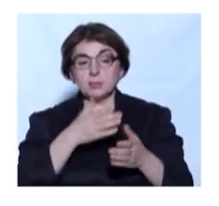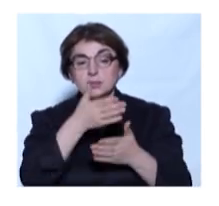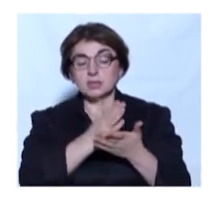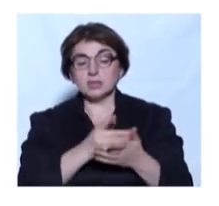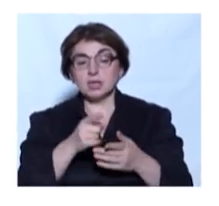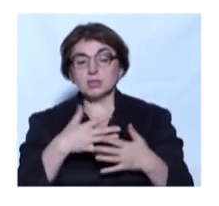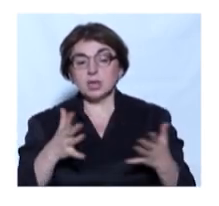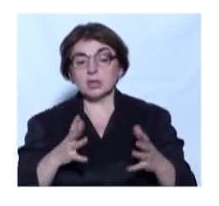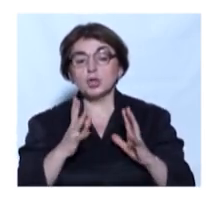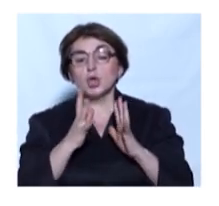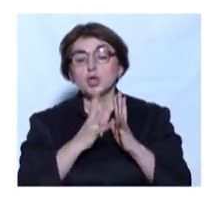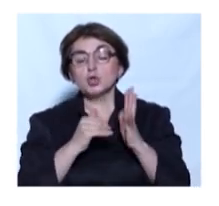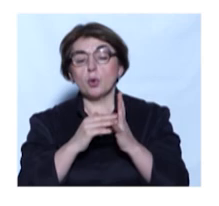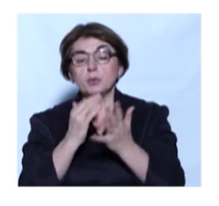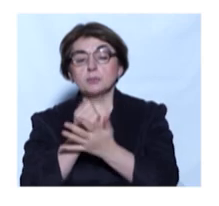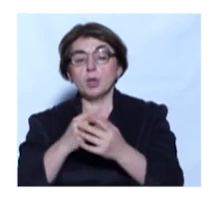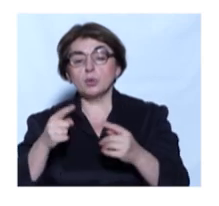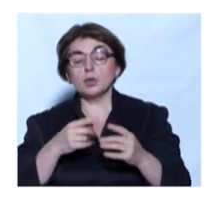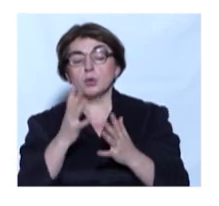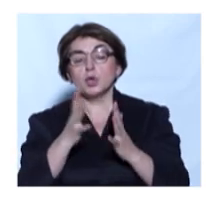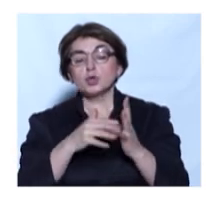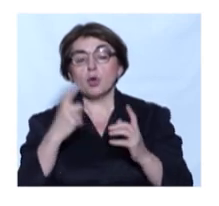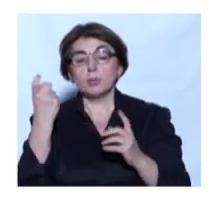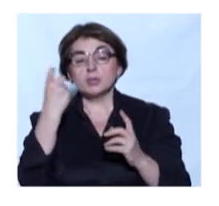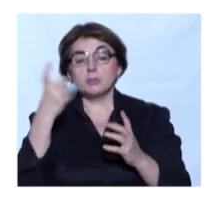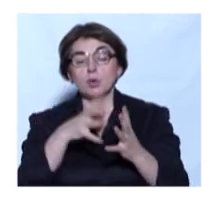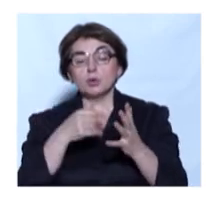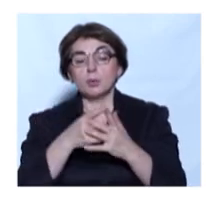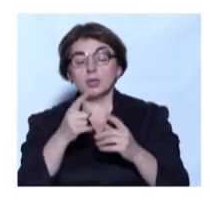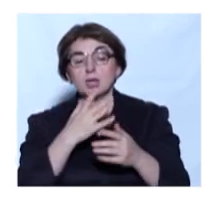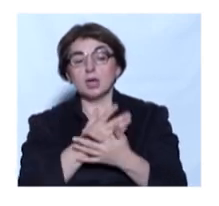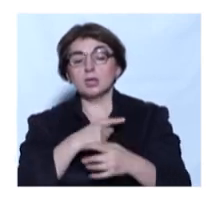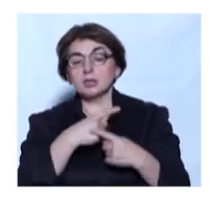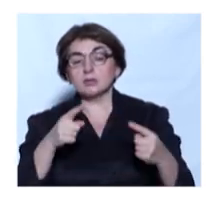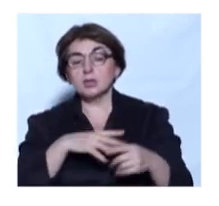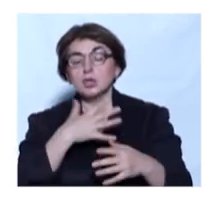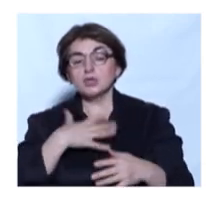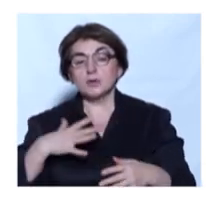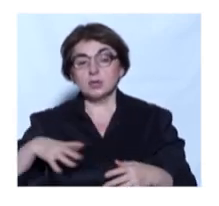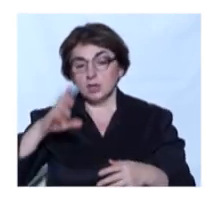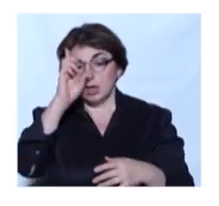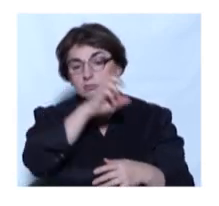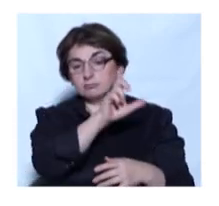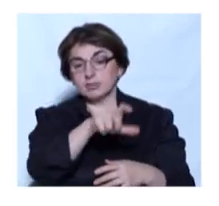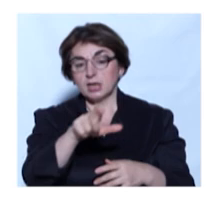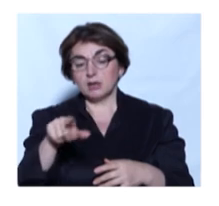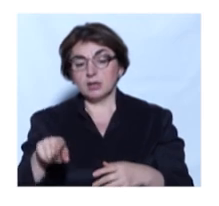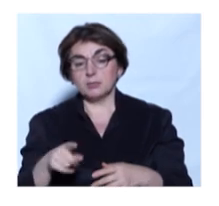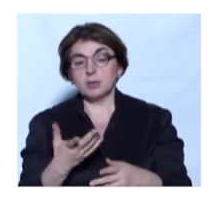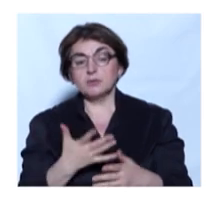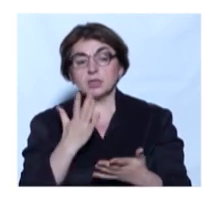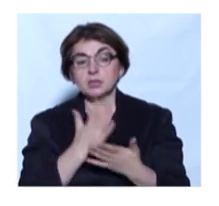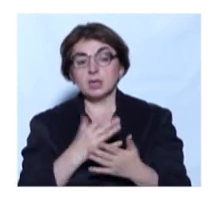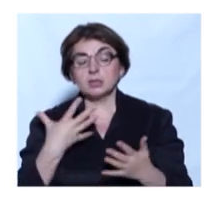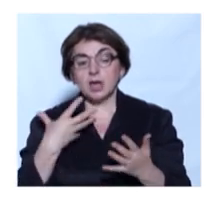თვითდასაქმება არის სოფლის მეურნეობის მიმართულებაში. აი სწორედ სოფლის მეურნეობაში არიან კონცენტრირებულები ჩვენი მოსახლეობა, ვისაც